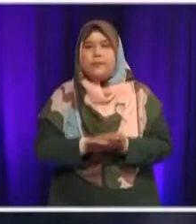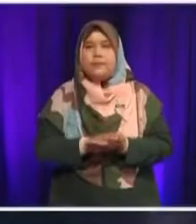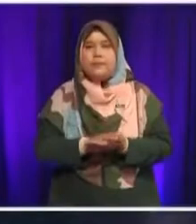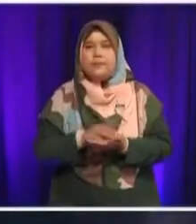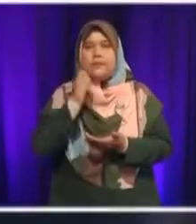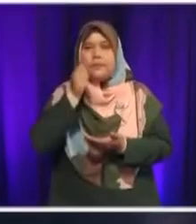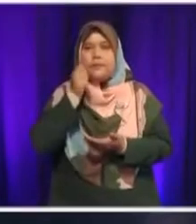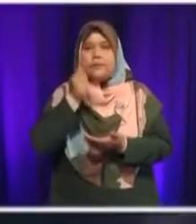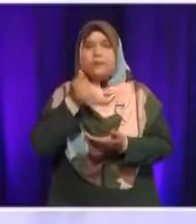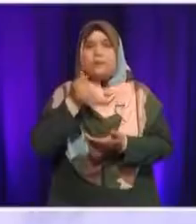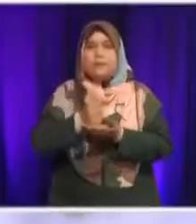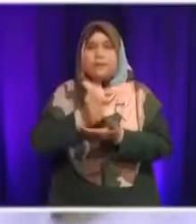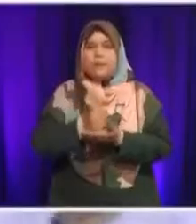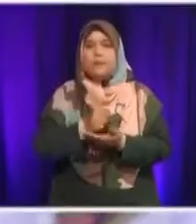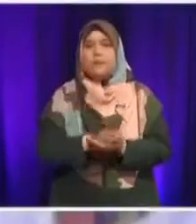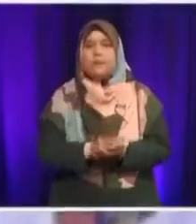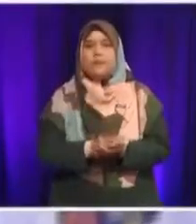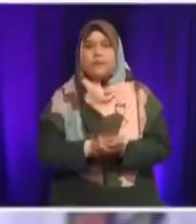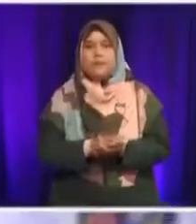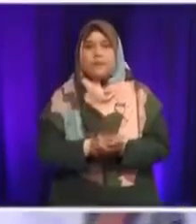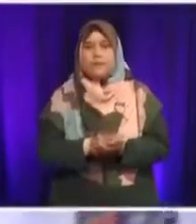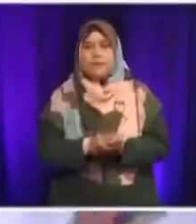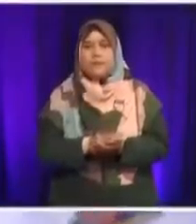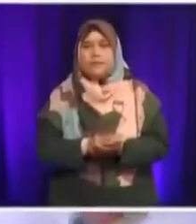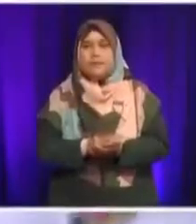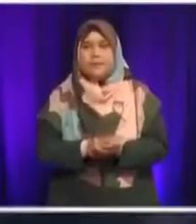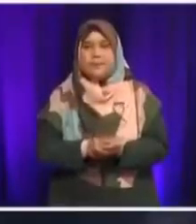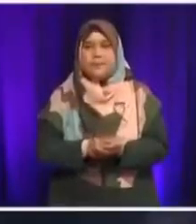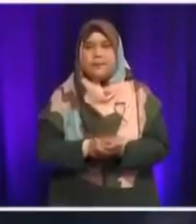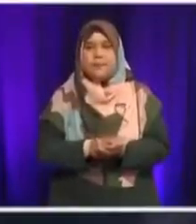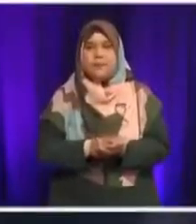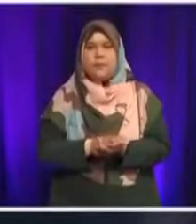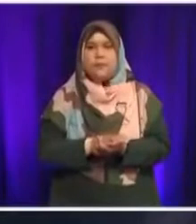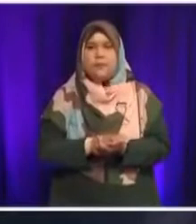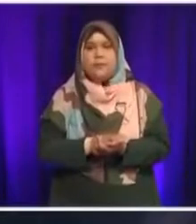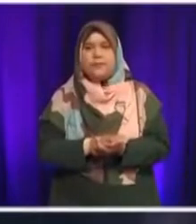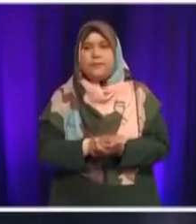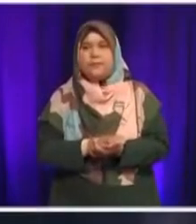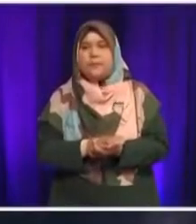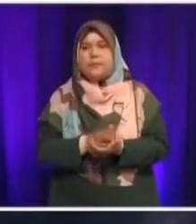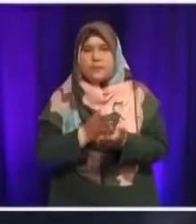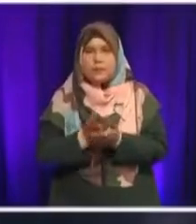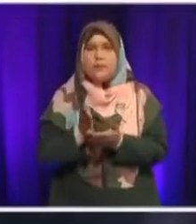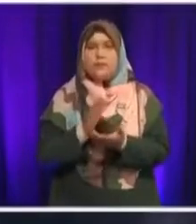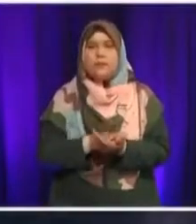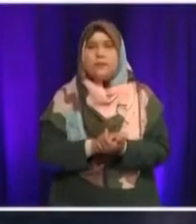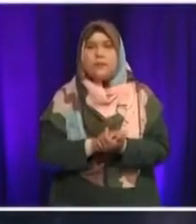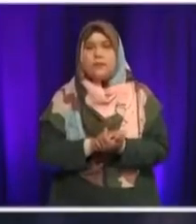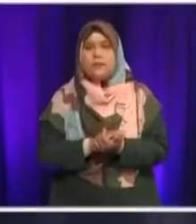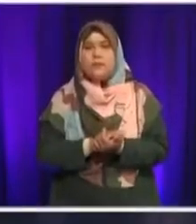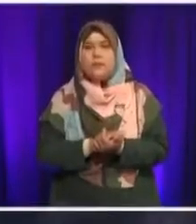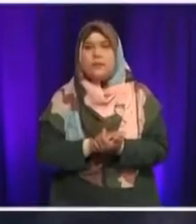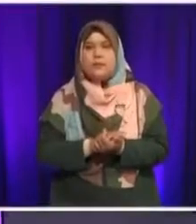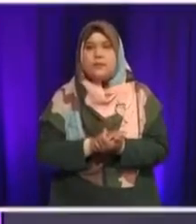kacang badam yang telah dihancurkan baik ini adalah bahan mentah yang baik untuk kita gunakan pada hari ini seterusnya ibu oke Saya